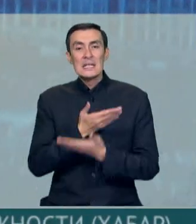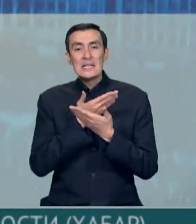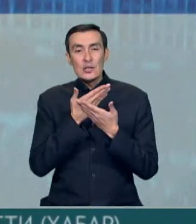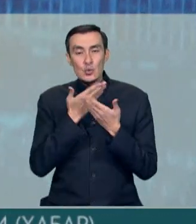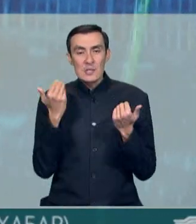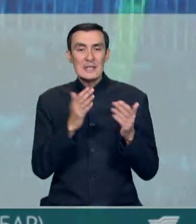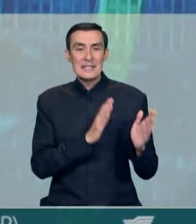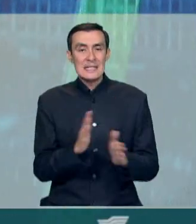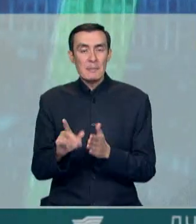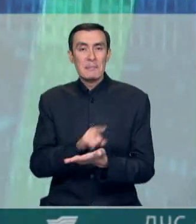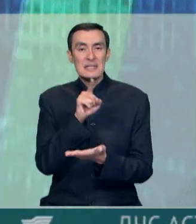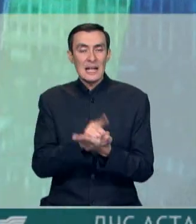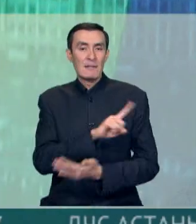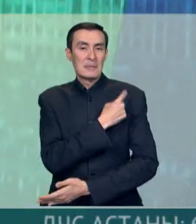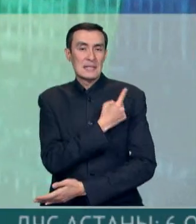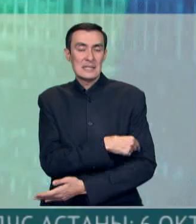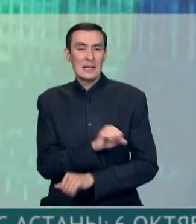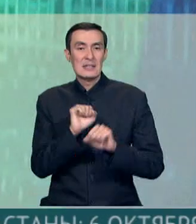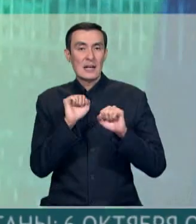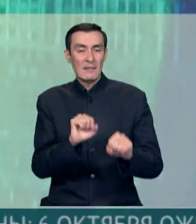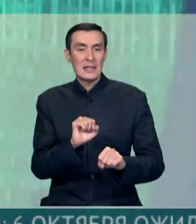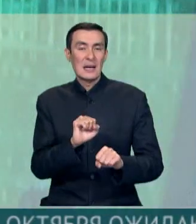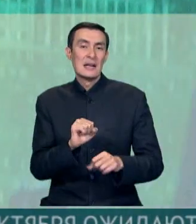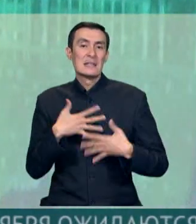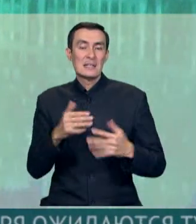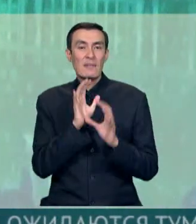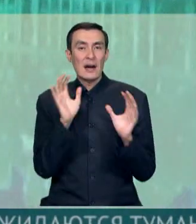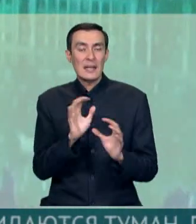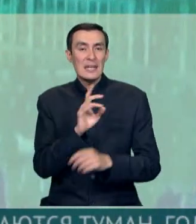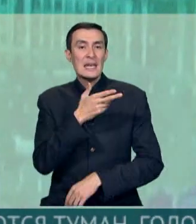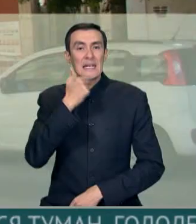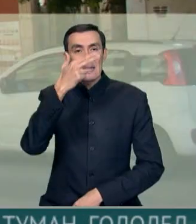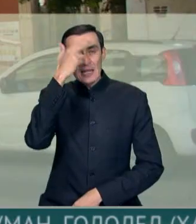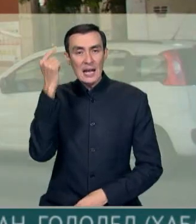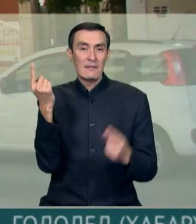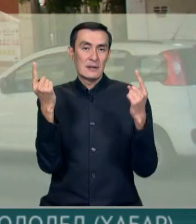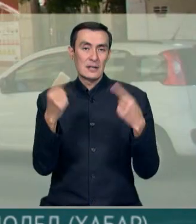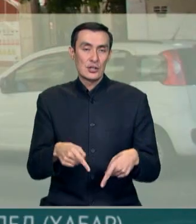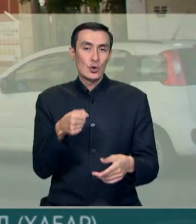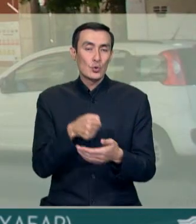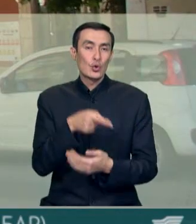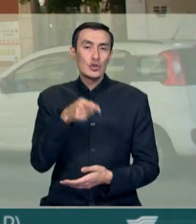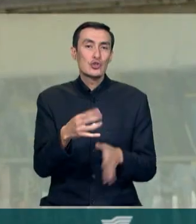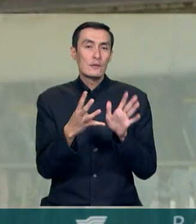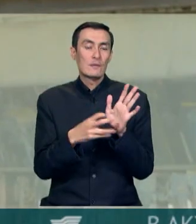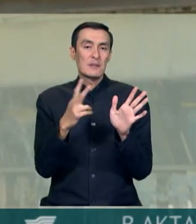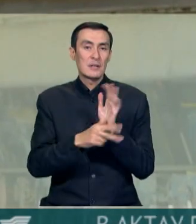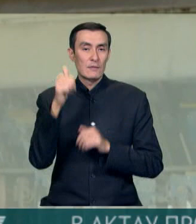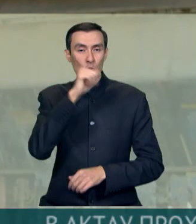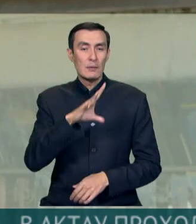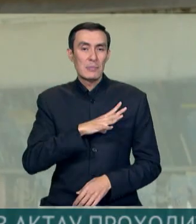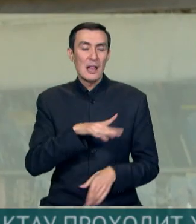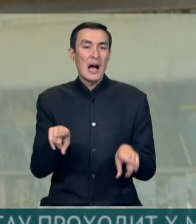отсутствия системы обязательного медицинского страхования здравоохранения Италии в кризисе. До 1980-го в